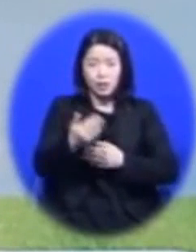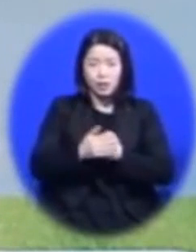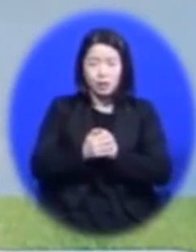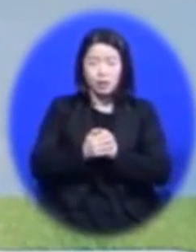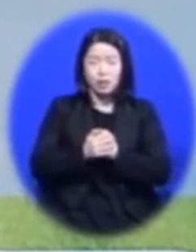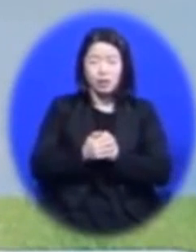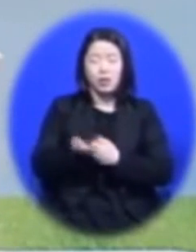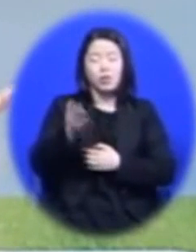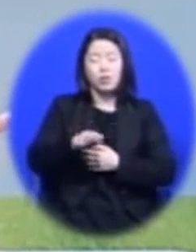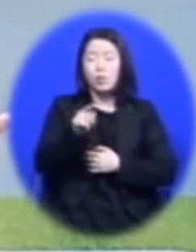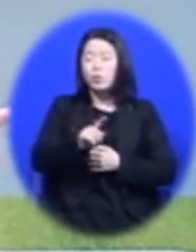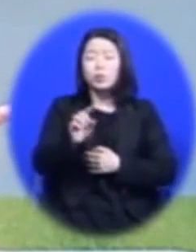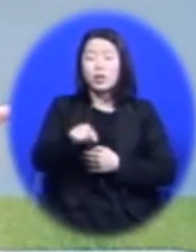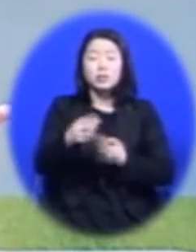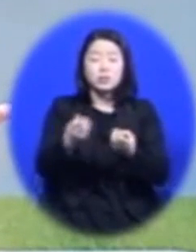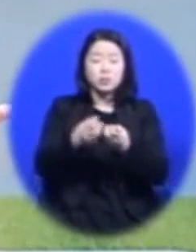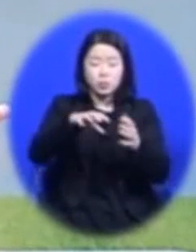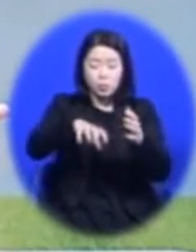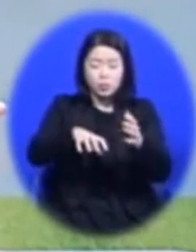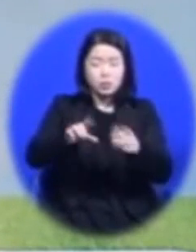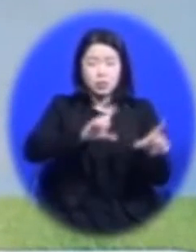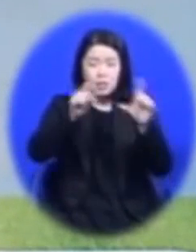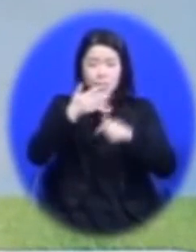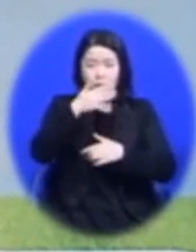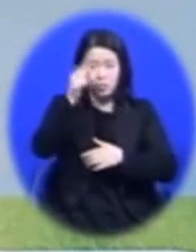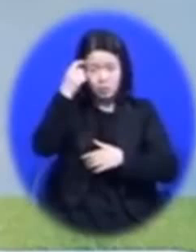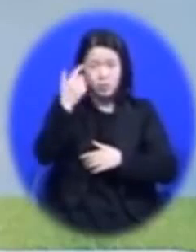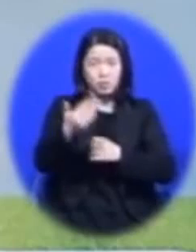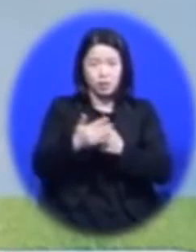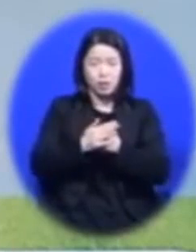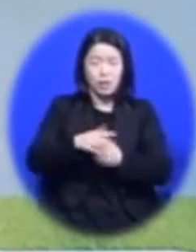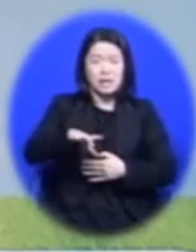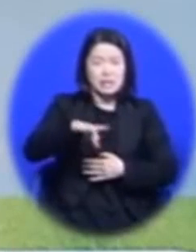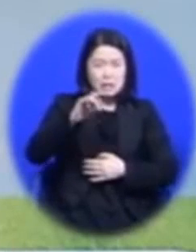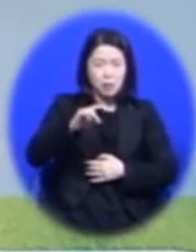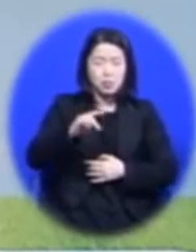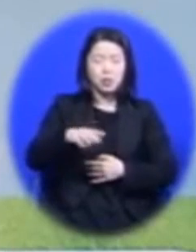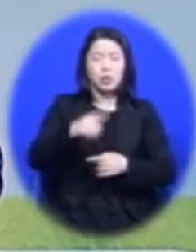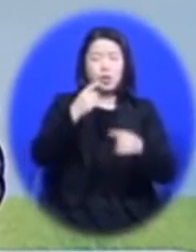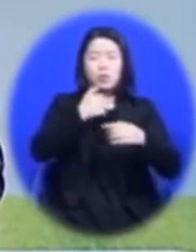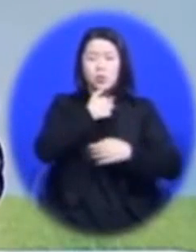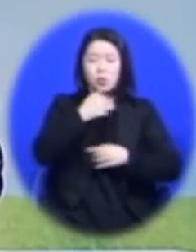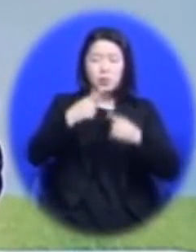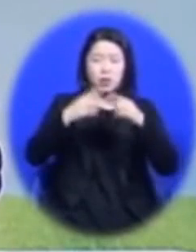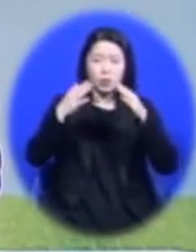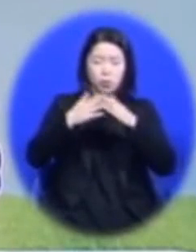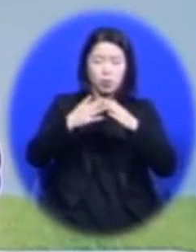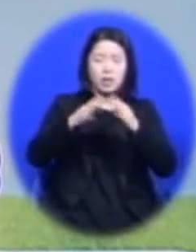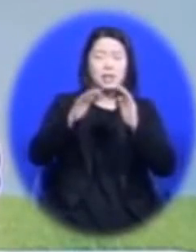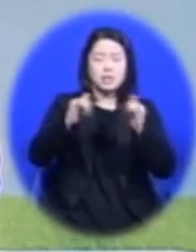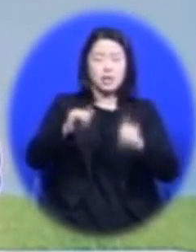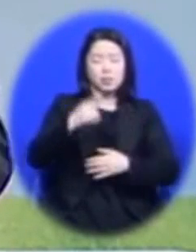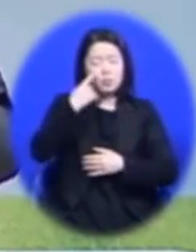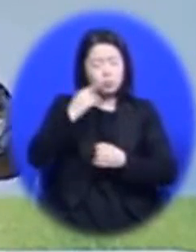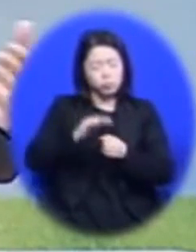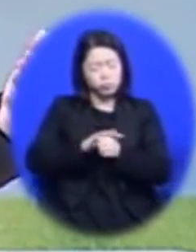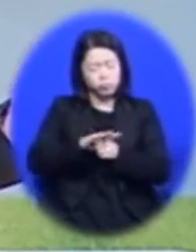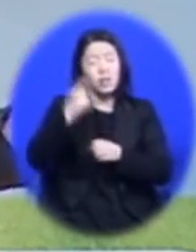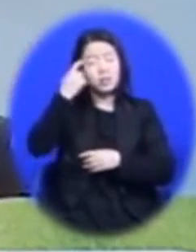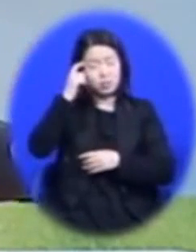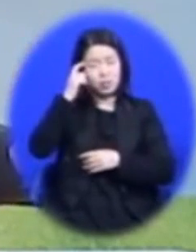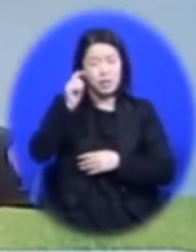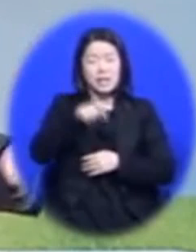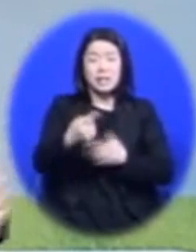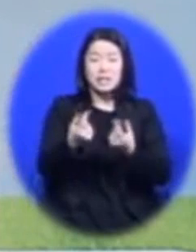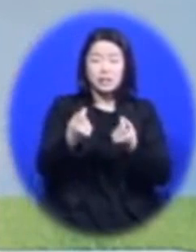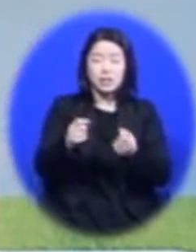그런데 어떻게 거기서 그렇게 살았죠? 처음에는 로마 교회 교인들이 너무 불쌍하게 여겨지더라고요. 이렇게 살아야만